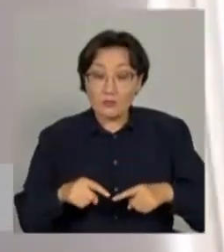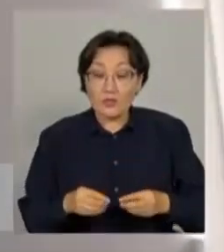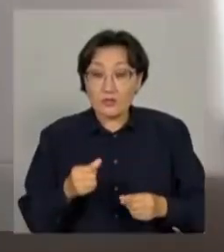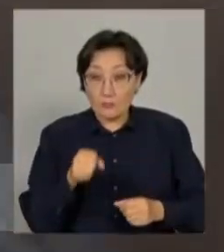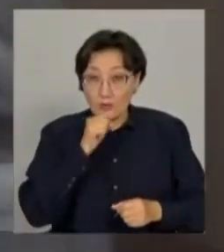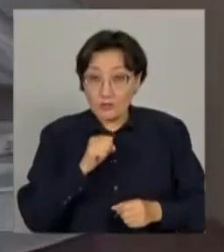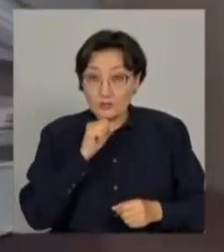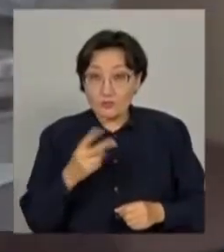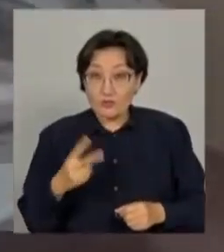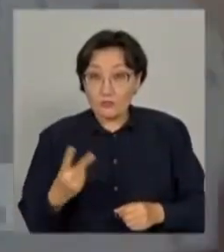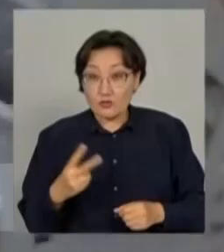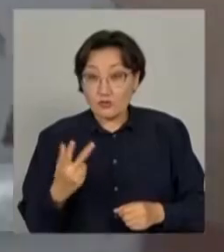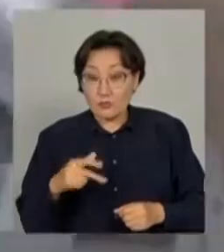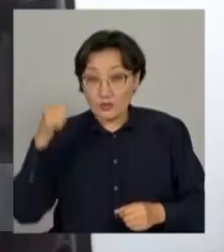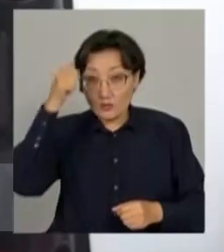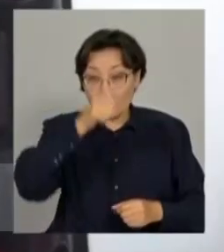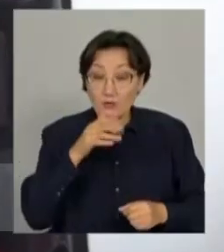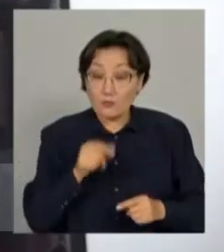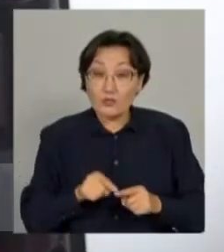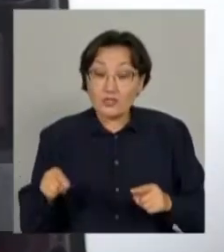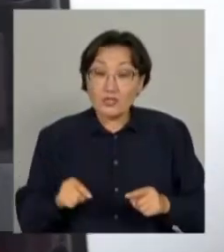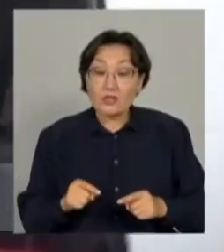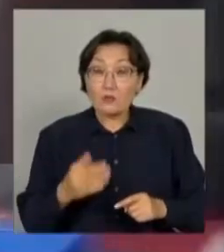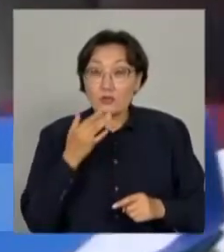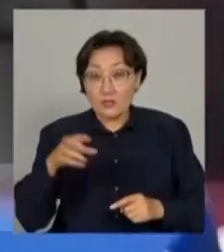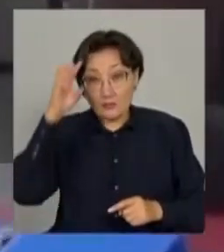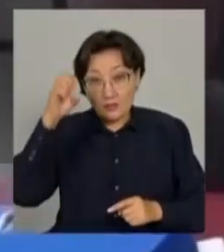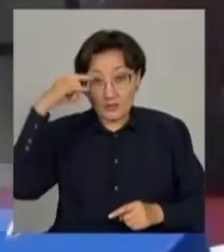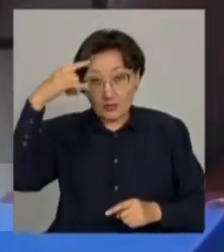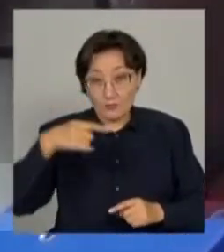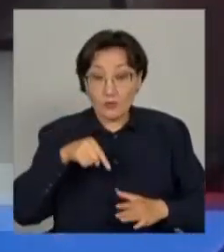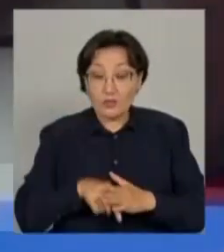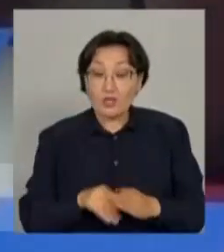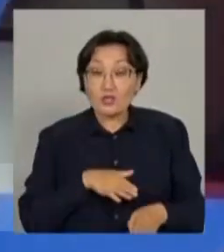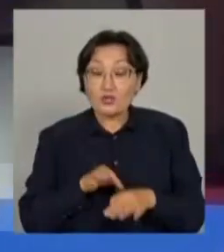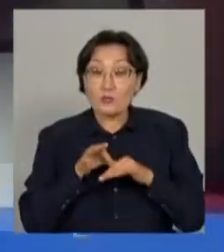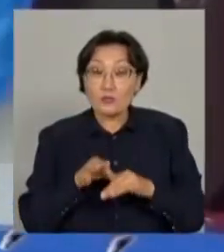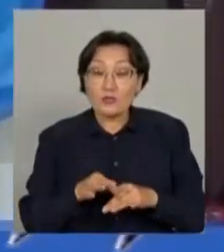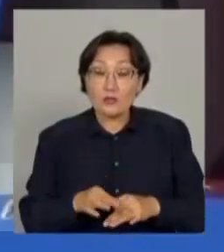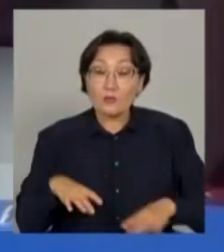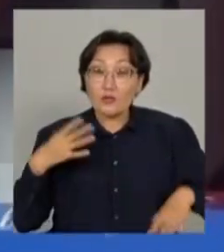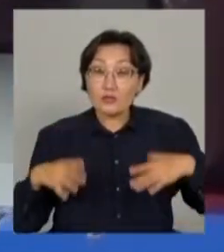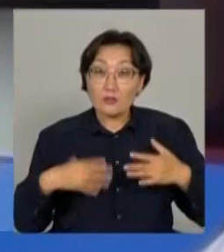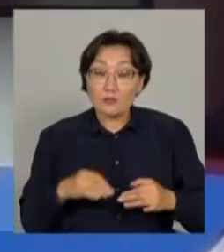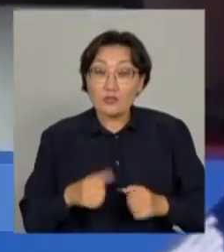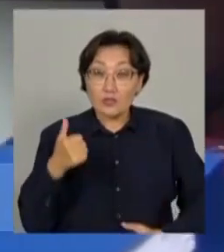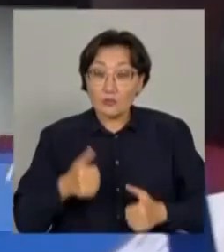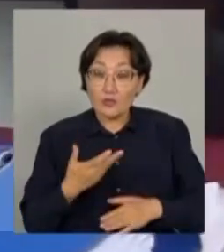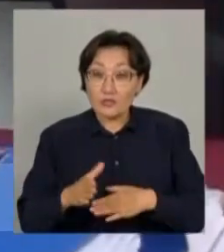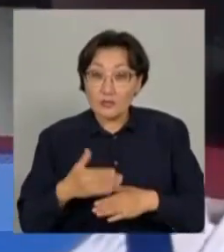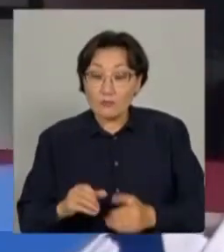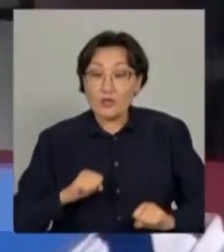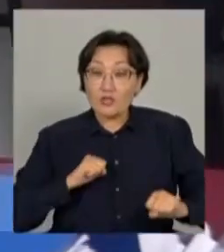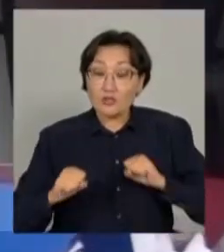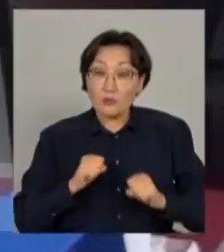жымқыру 2020-2023 жылдар аралығында шетелде де, Қазақстанның ішінде де жасалған. Оқу-жаттығулар мен жарыстарға бөлінген